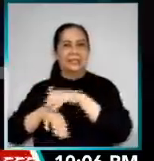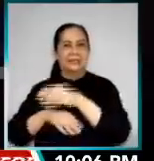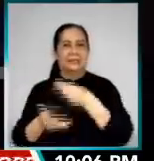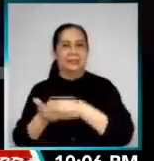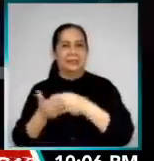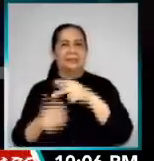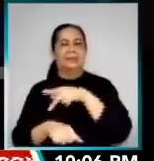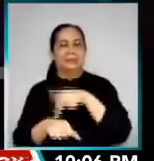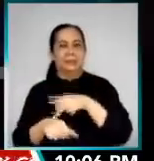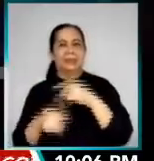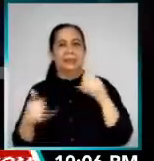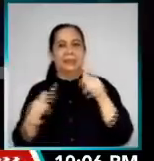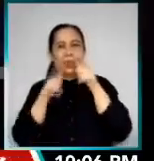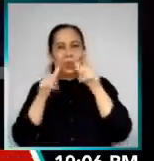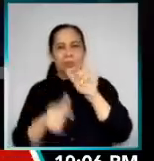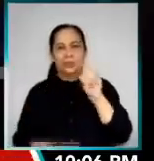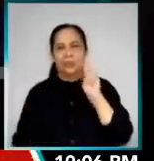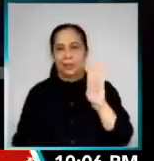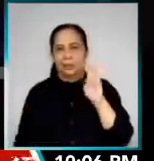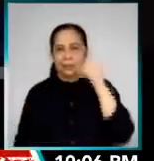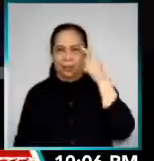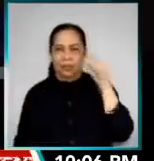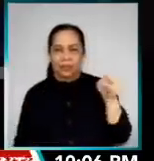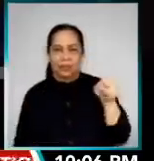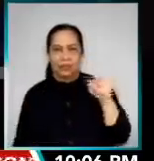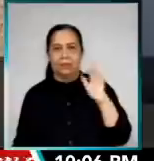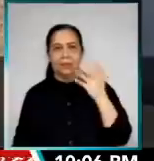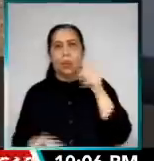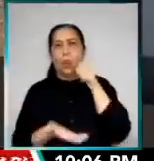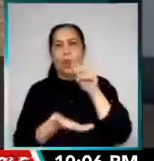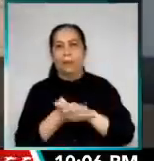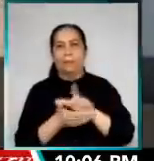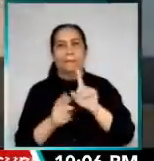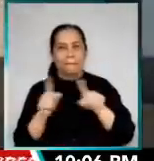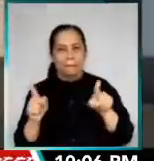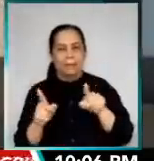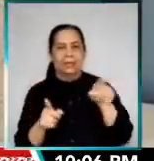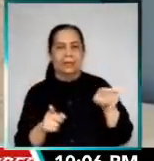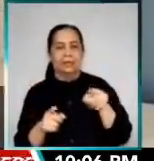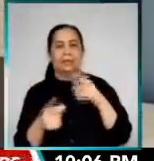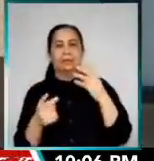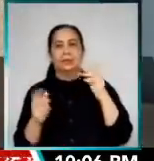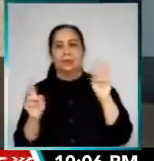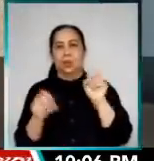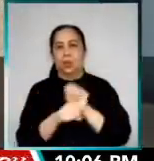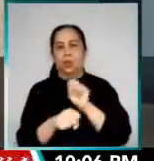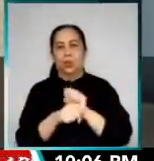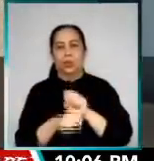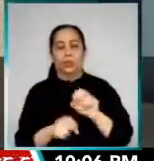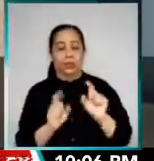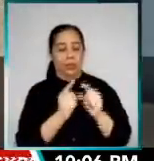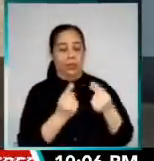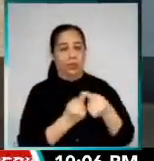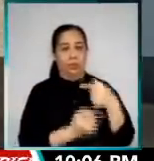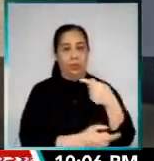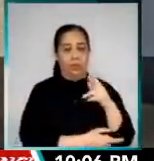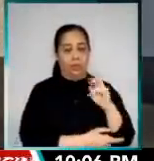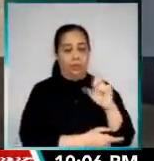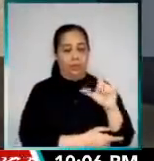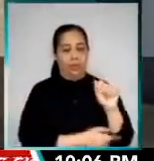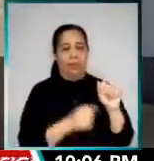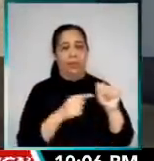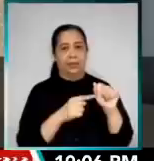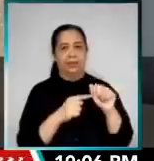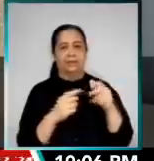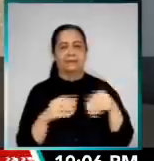like a job to them na maging wife nung SD na yun. Ang grupong Gabriela, naniniwalang nagdudulot lamang ng pang-aabuso